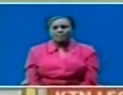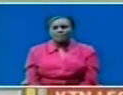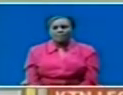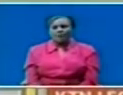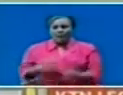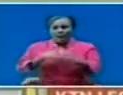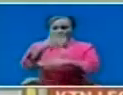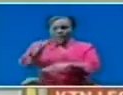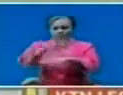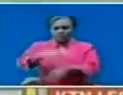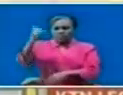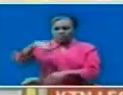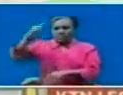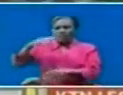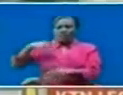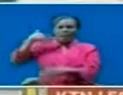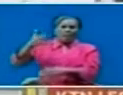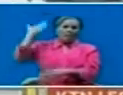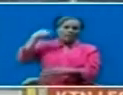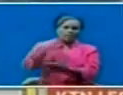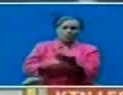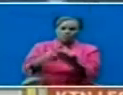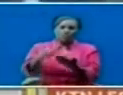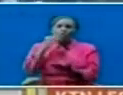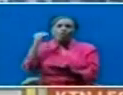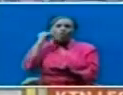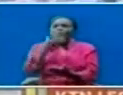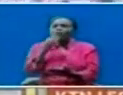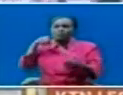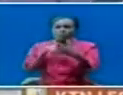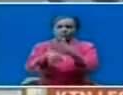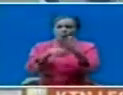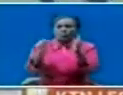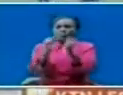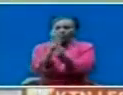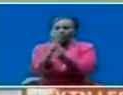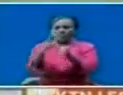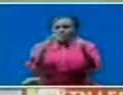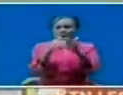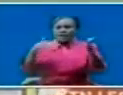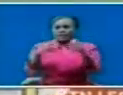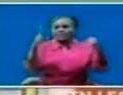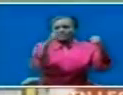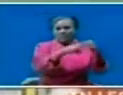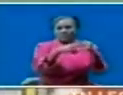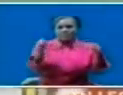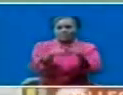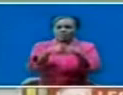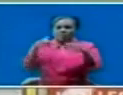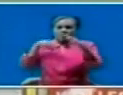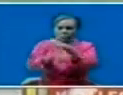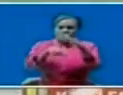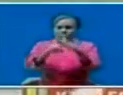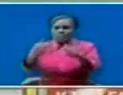Baada ya kutoa ushindi wiki iliyopita, homeboys waliwalaza Impala 12-7 na kuendeleza ubabe wao dhidi ya Mombasa kabla ya kulaza